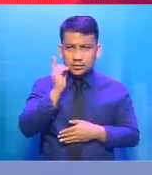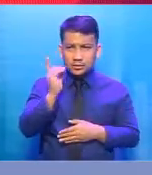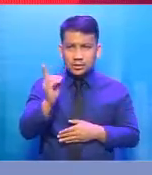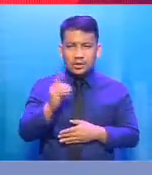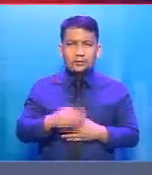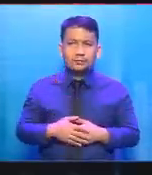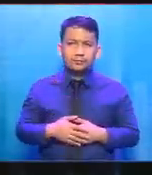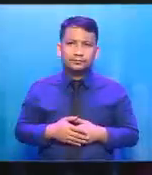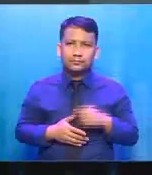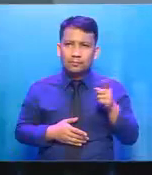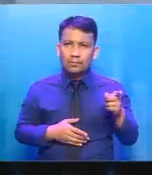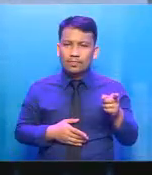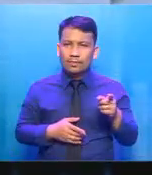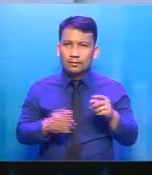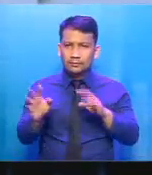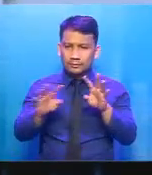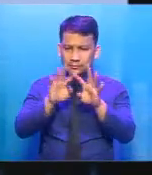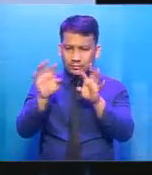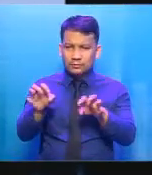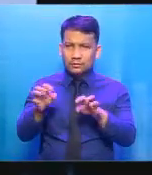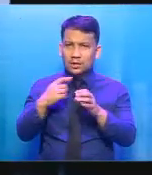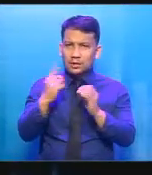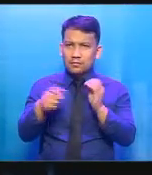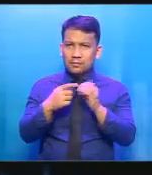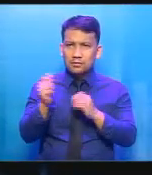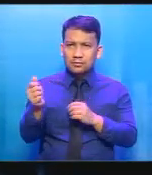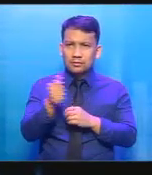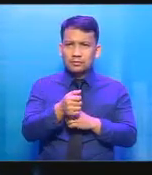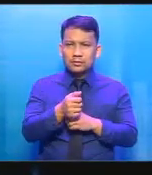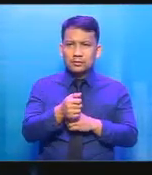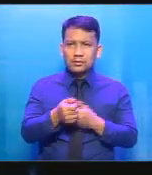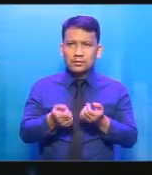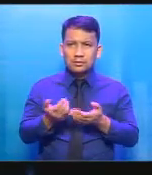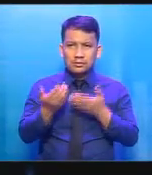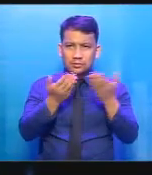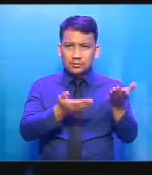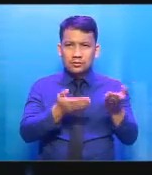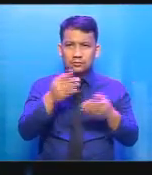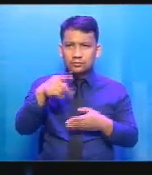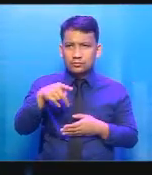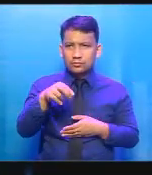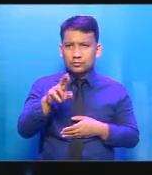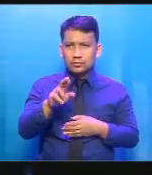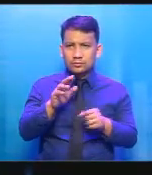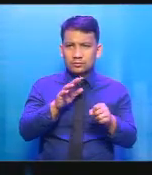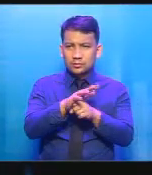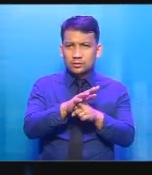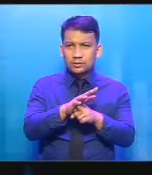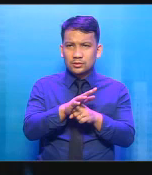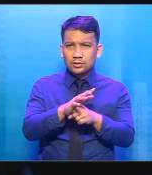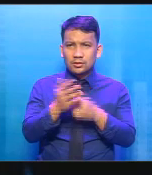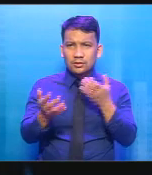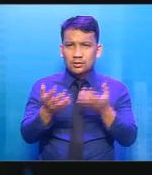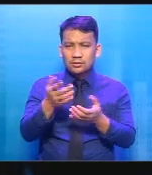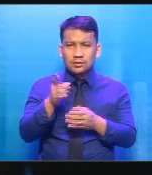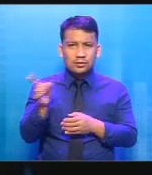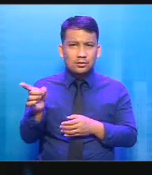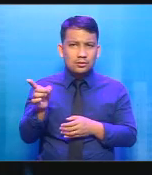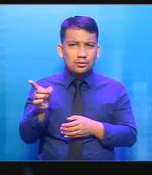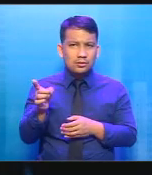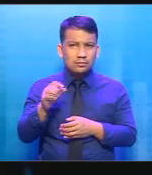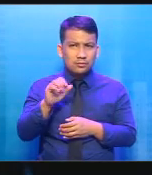Dacera. Isa sa mga kwinestyon ng mga mambabatas ang pag-aay ng provisional rape at homicide cases laban